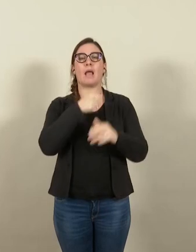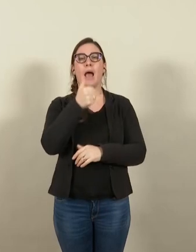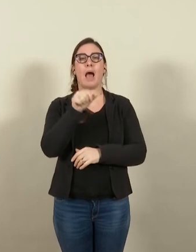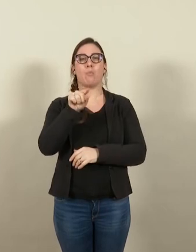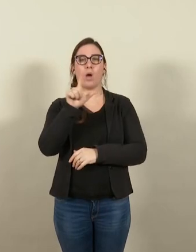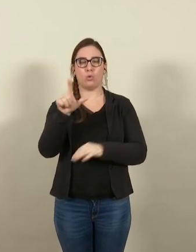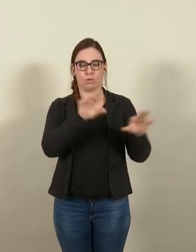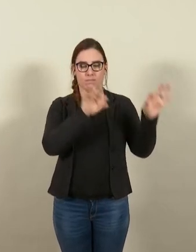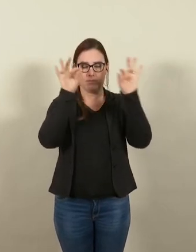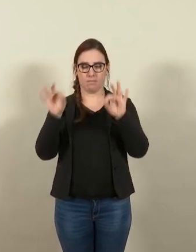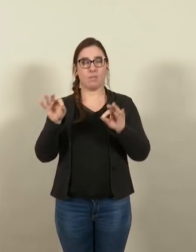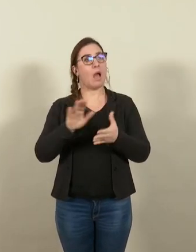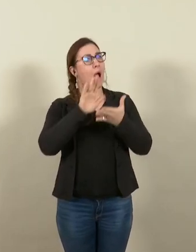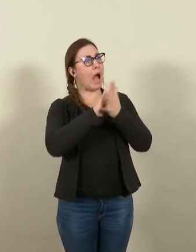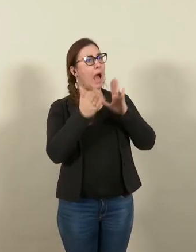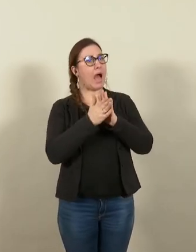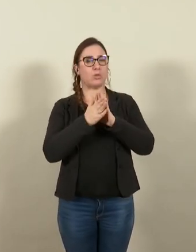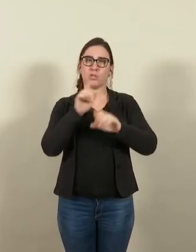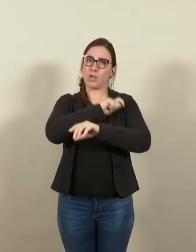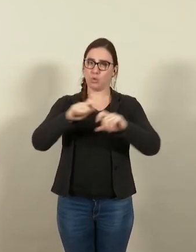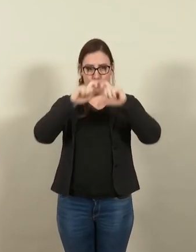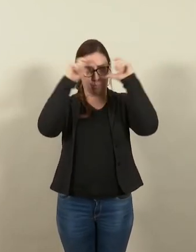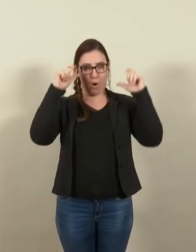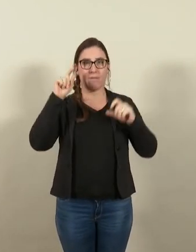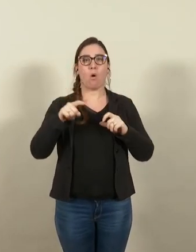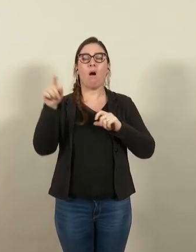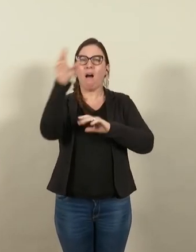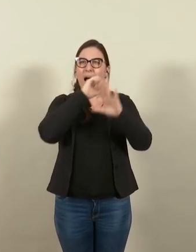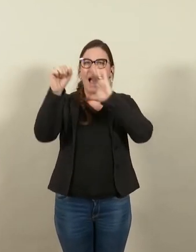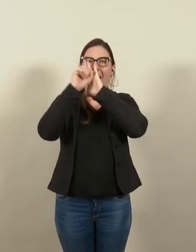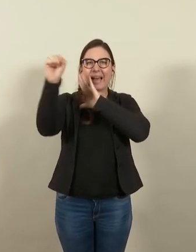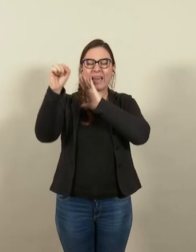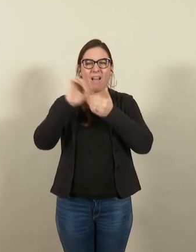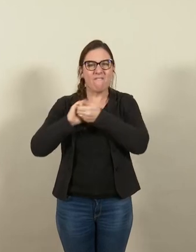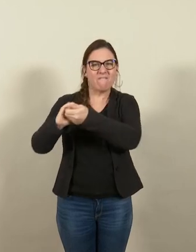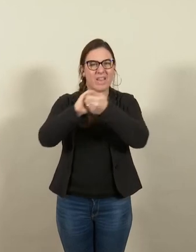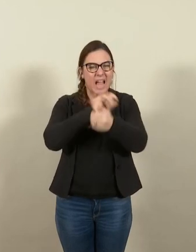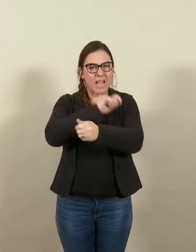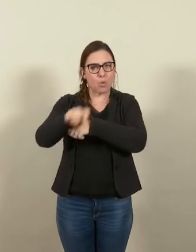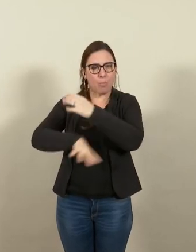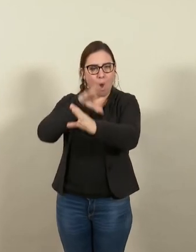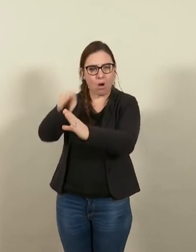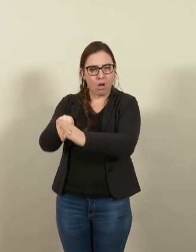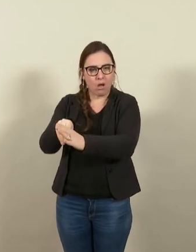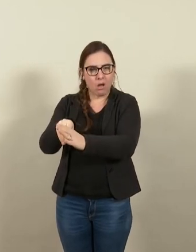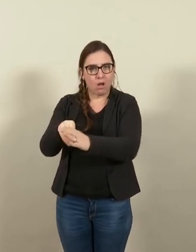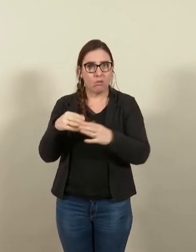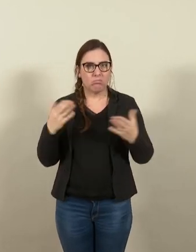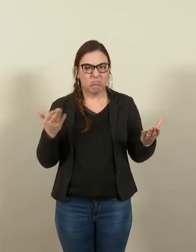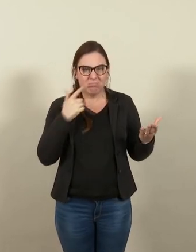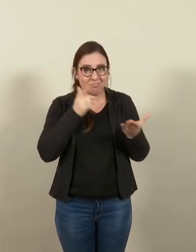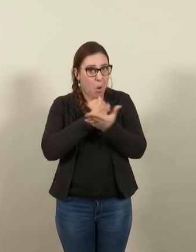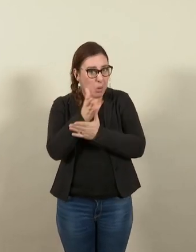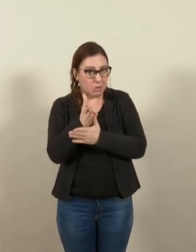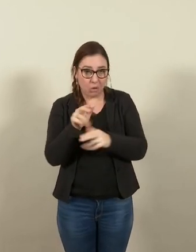je cite être une association sportive vous indiquez agréer à une fédération sportive malheureusement cela ne veut pas dire